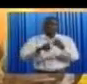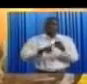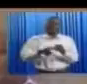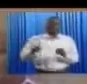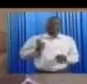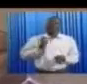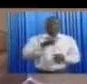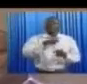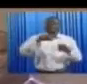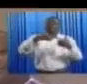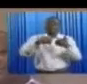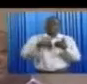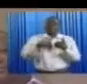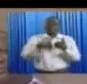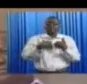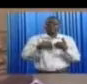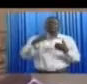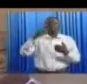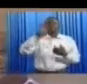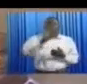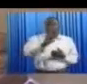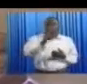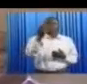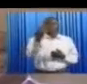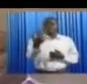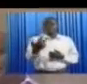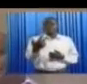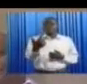enquêtes nous ont fait savoir que 64%